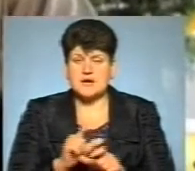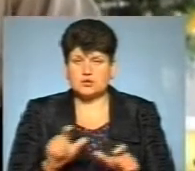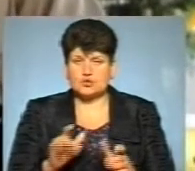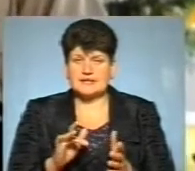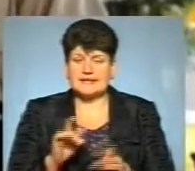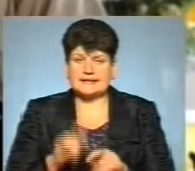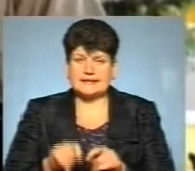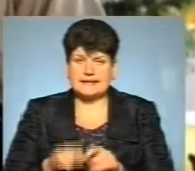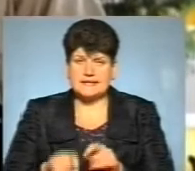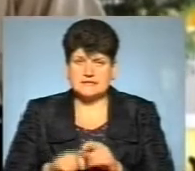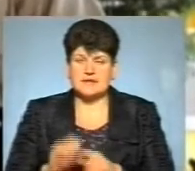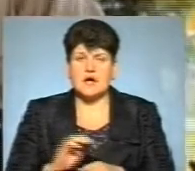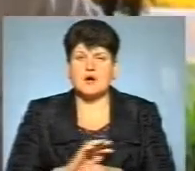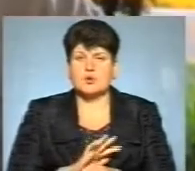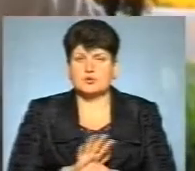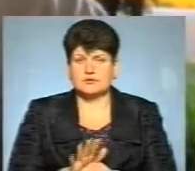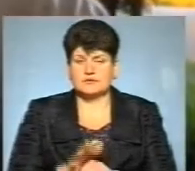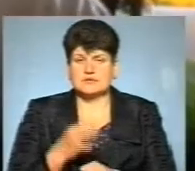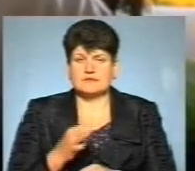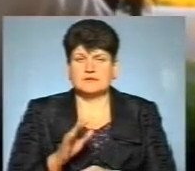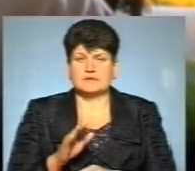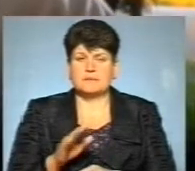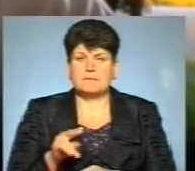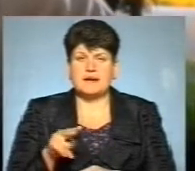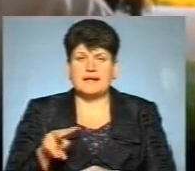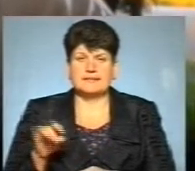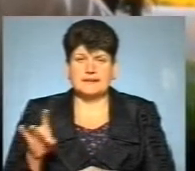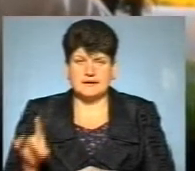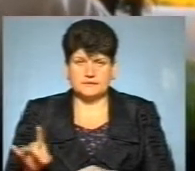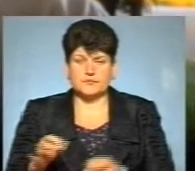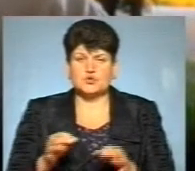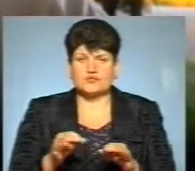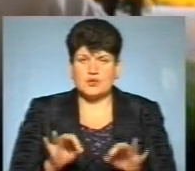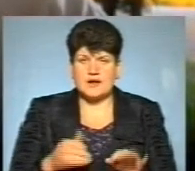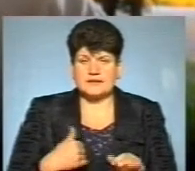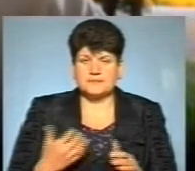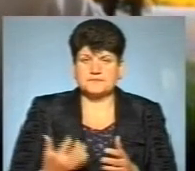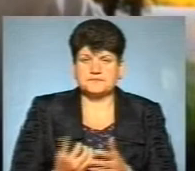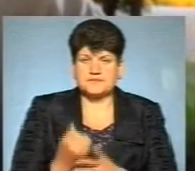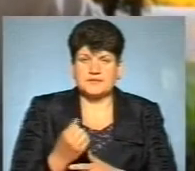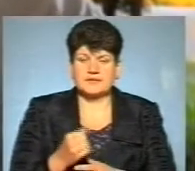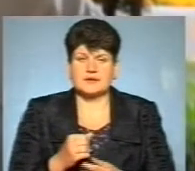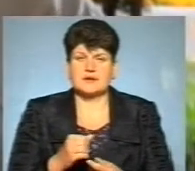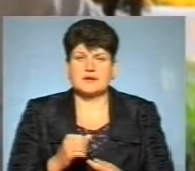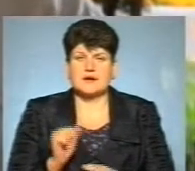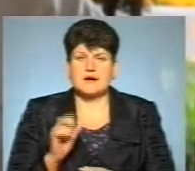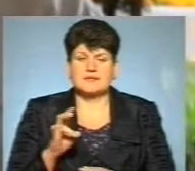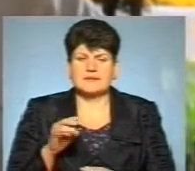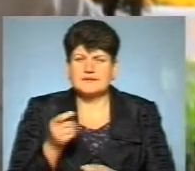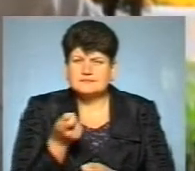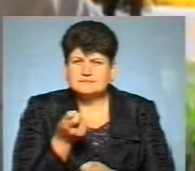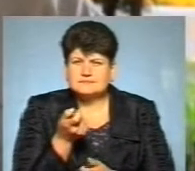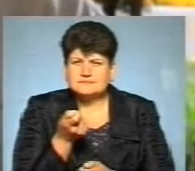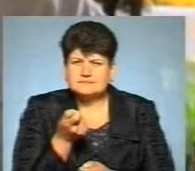розповів епідеміолог Володимир Паничев. ПЛР дозволяє нам виявити антиген, тобто фрагменти